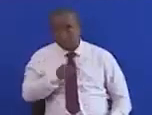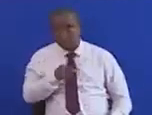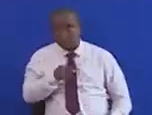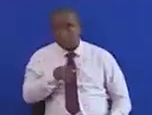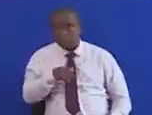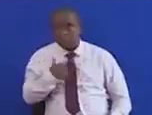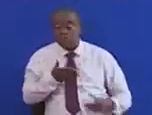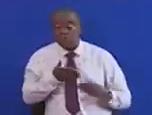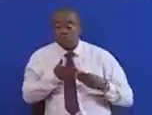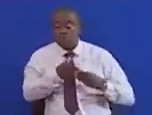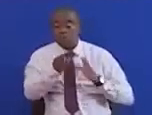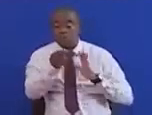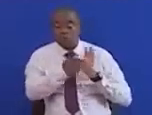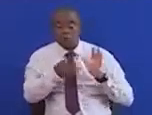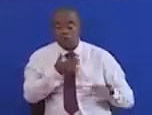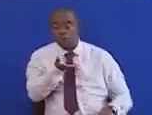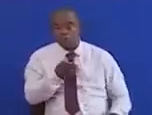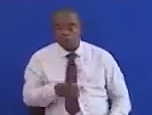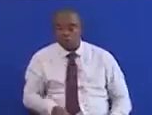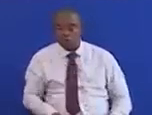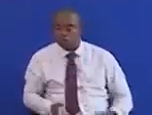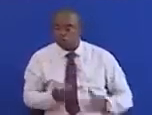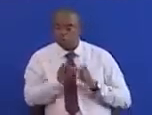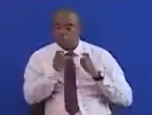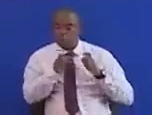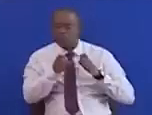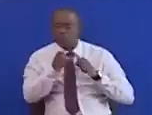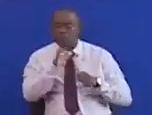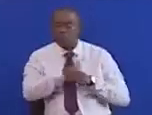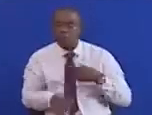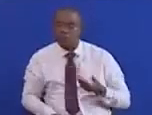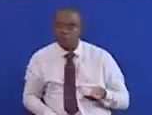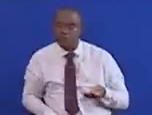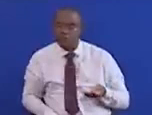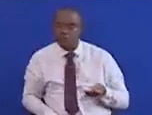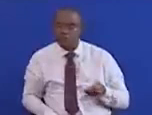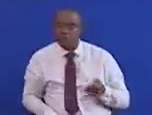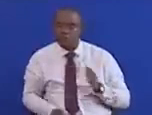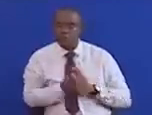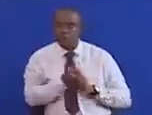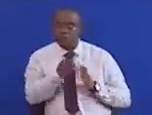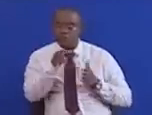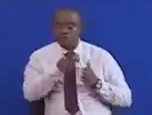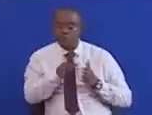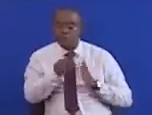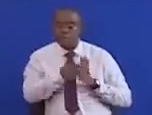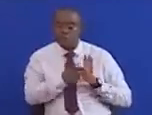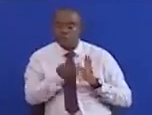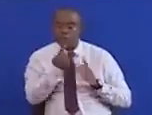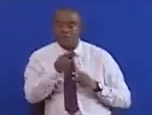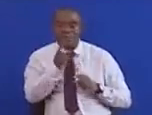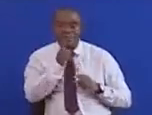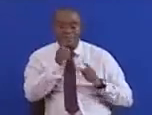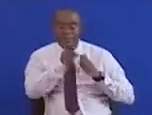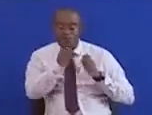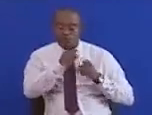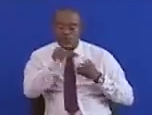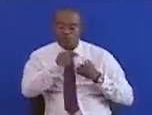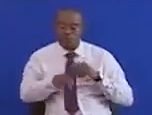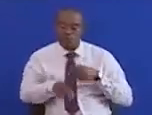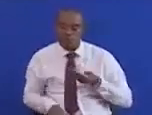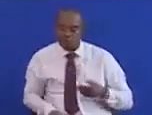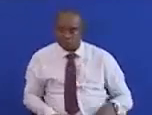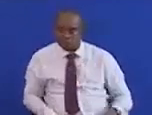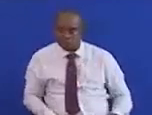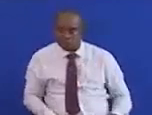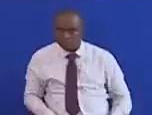kuongozwa na hiyo kanuni yetu, kwa sababu mafungu ni mengi. Ataanza kusoma katibu, kwa sababu kanuni yetu inataka kila fungu lisomwe, na